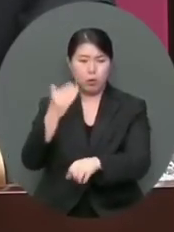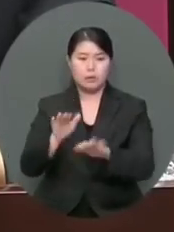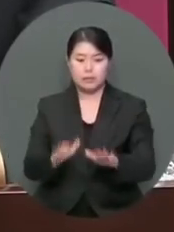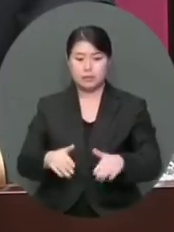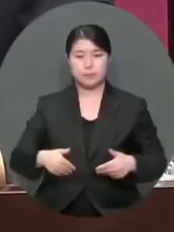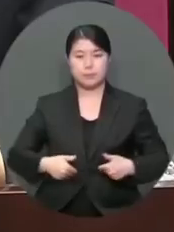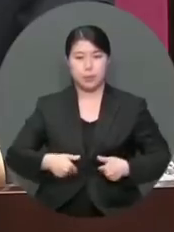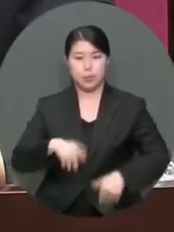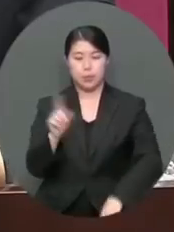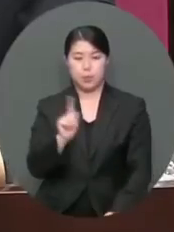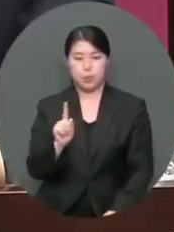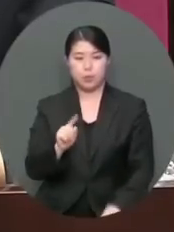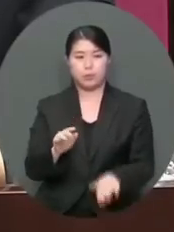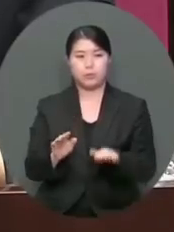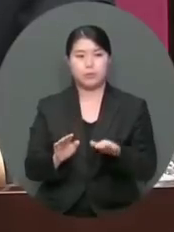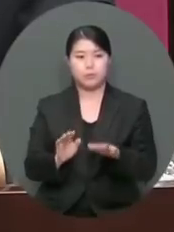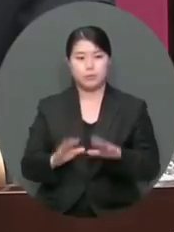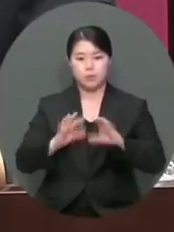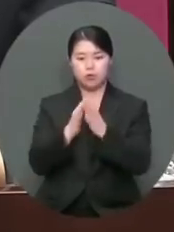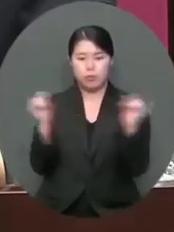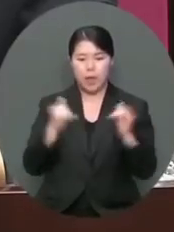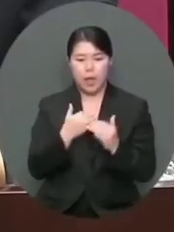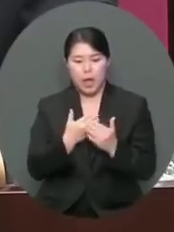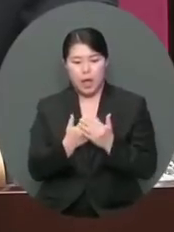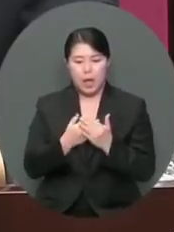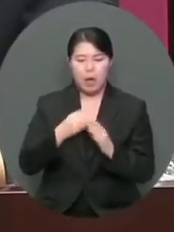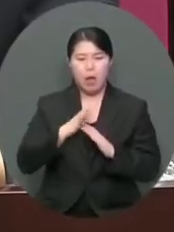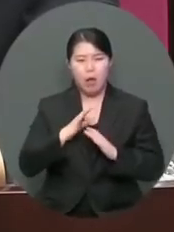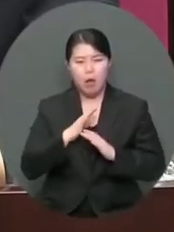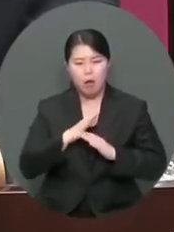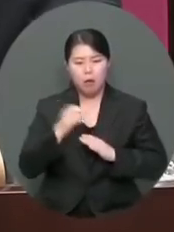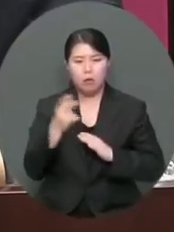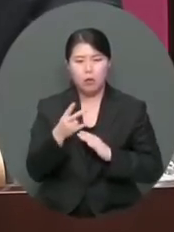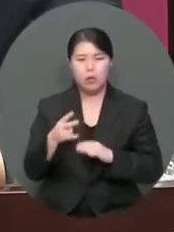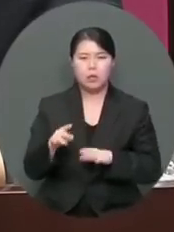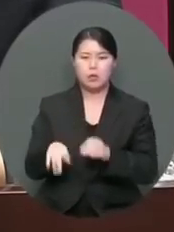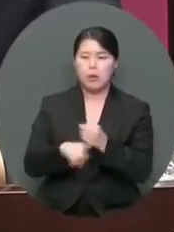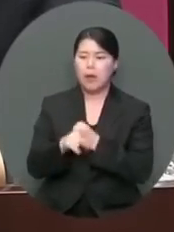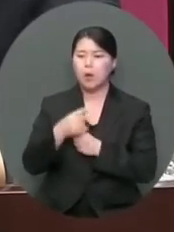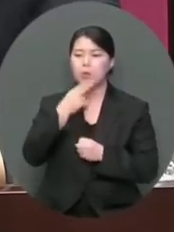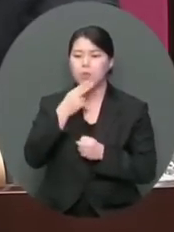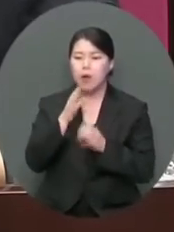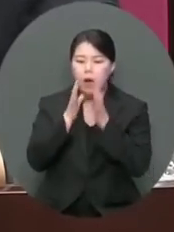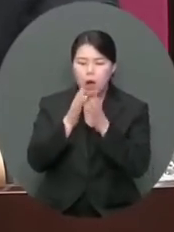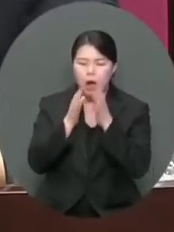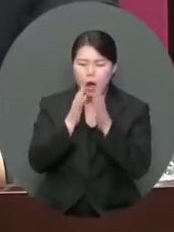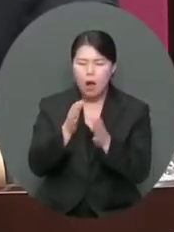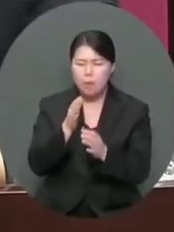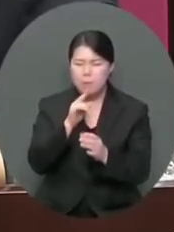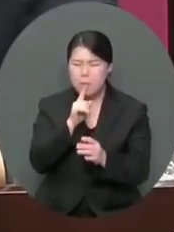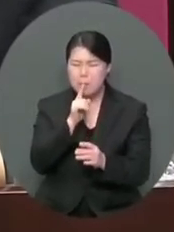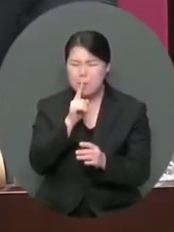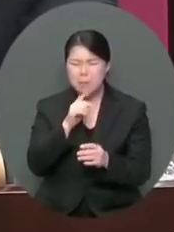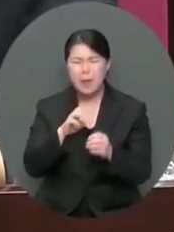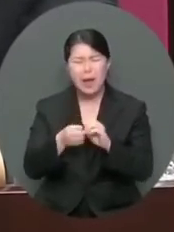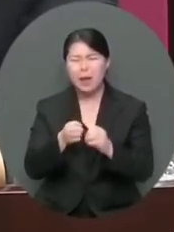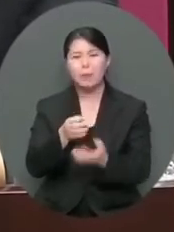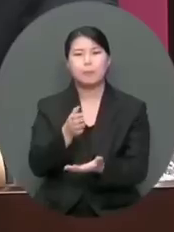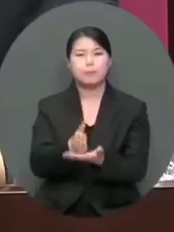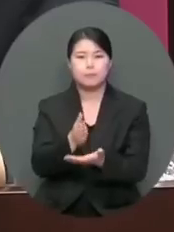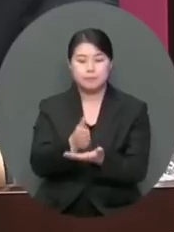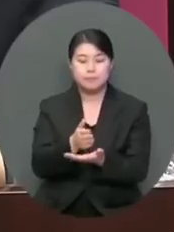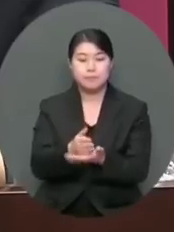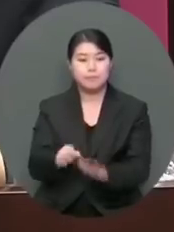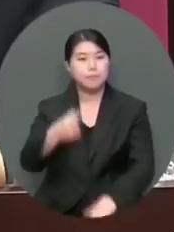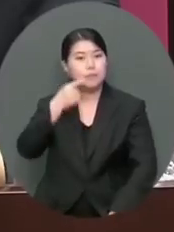거는 우리한테 이렇게 국민을 겁주고 과학에 기초하지 않은 그런 선동을 하는 것이 중요한 것이 아니고